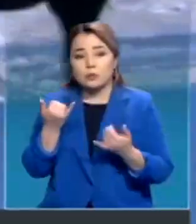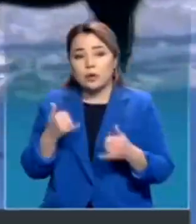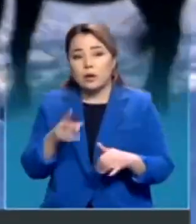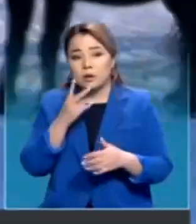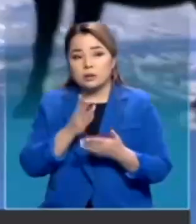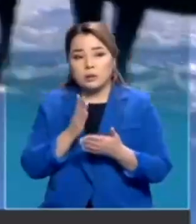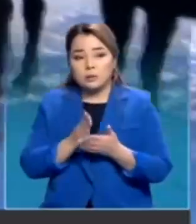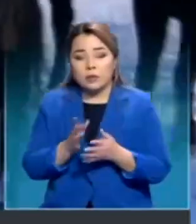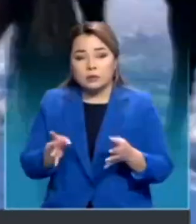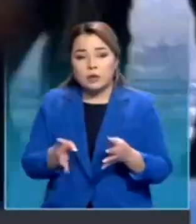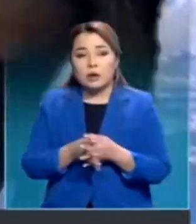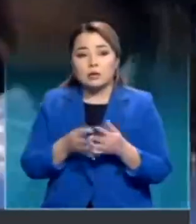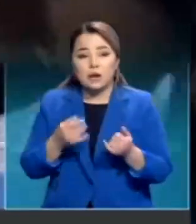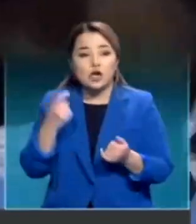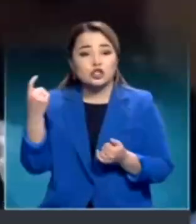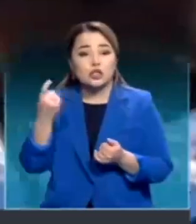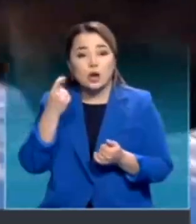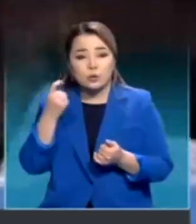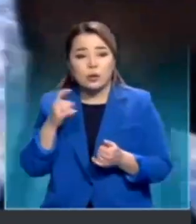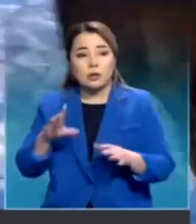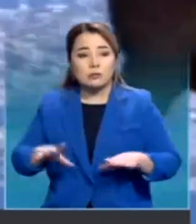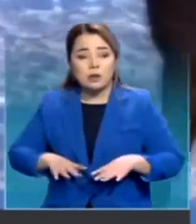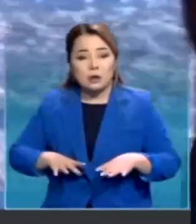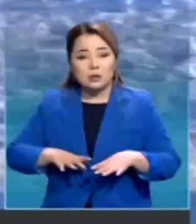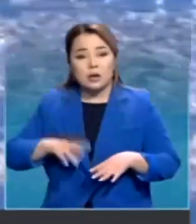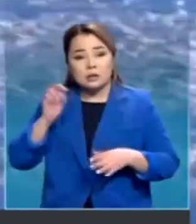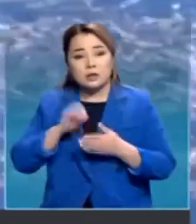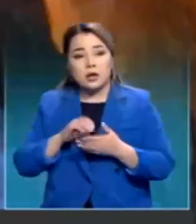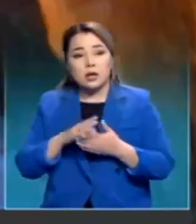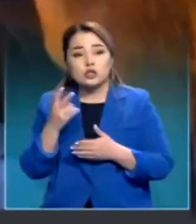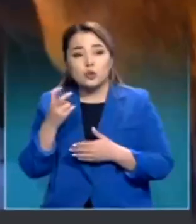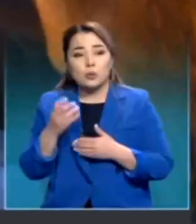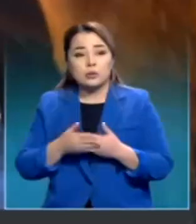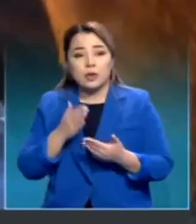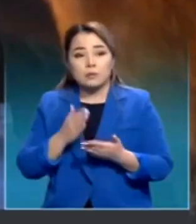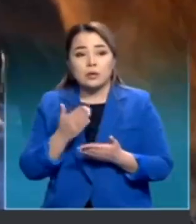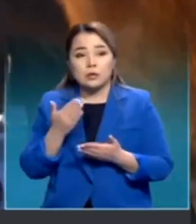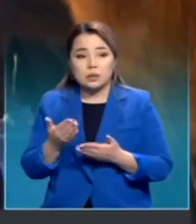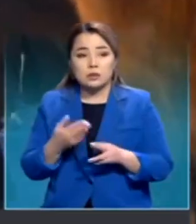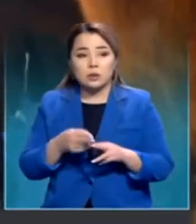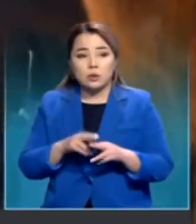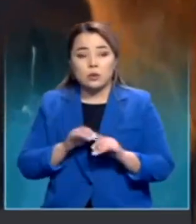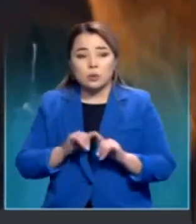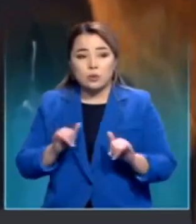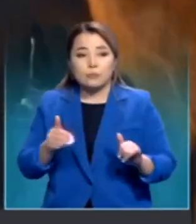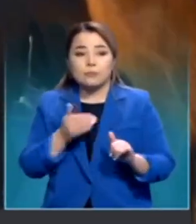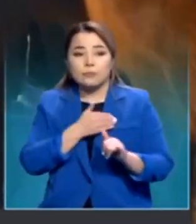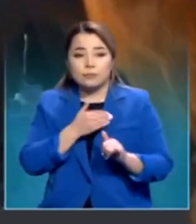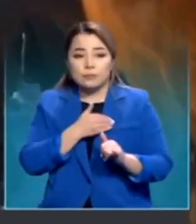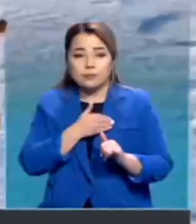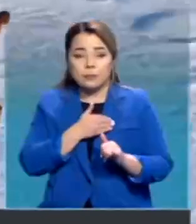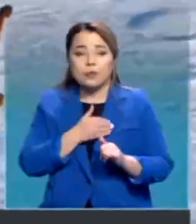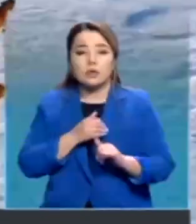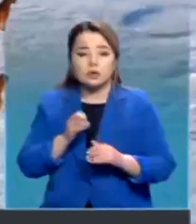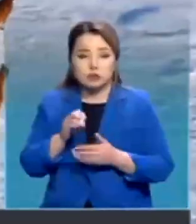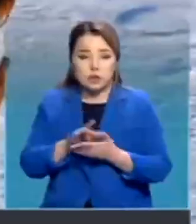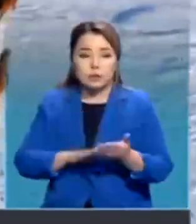таңдай қақтырған. Қазір шаруашылықта жылқы саны 200-ден асады. Алдағы уақытта оны көбейтіп асылдандыру